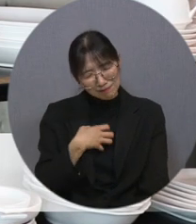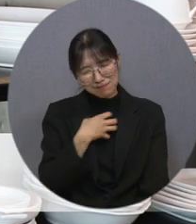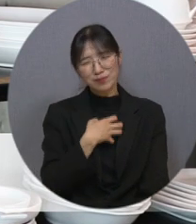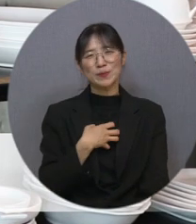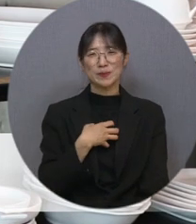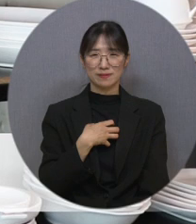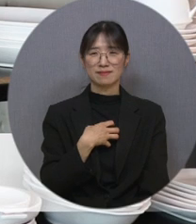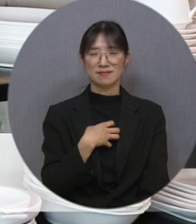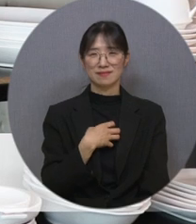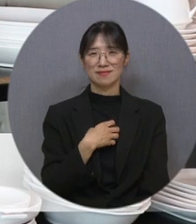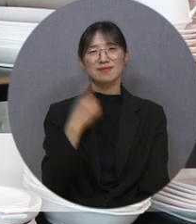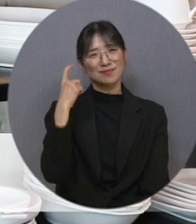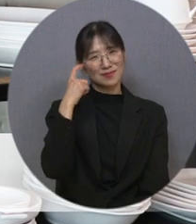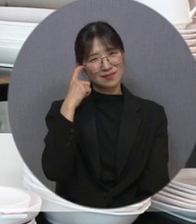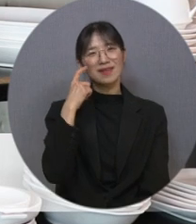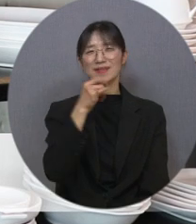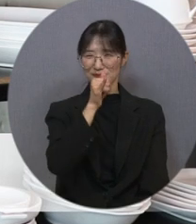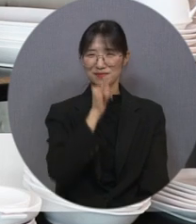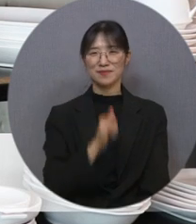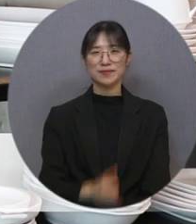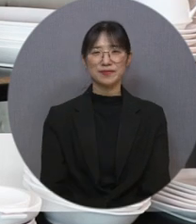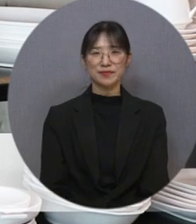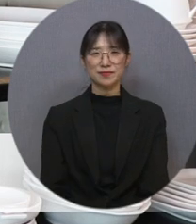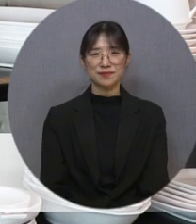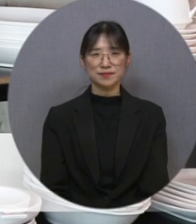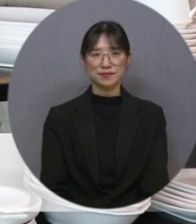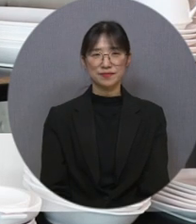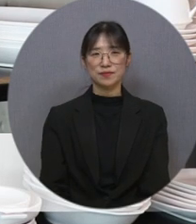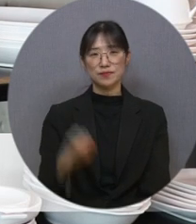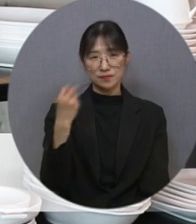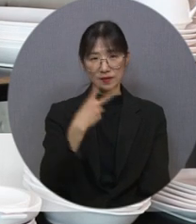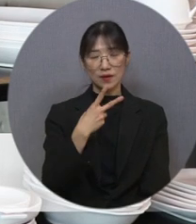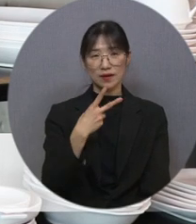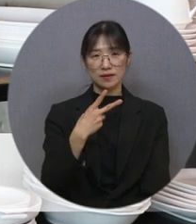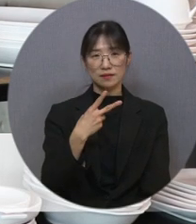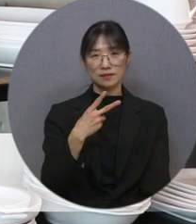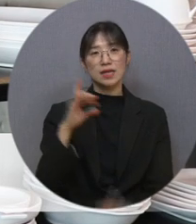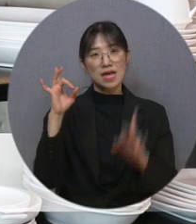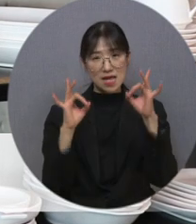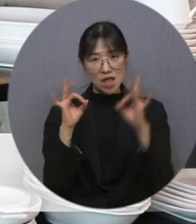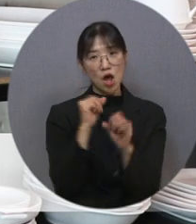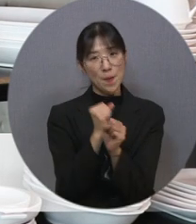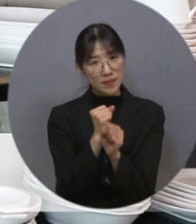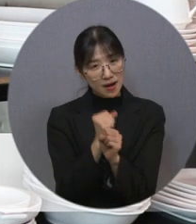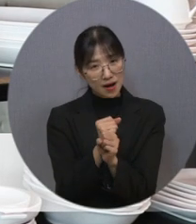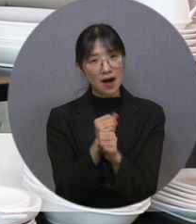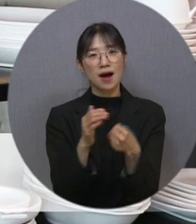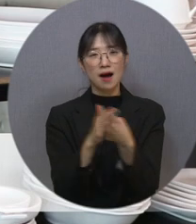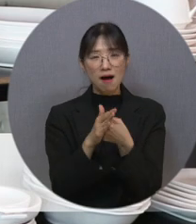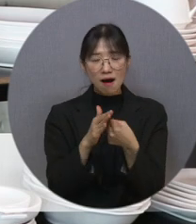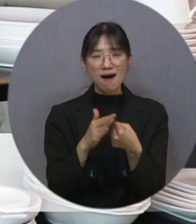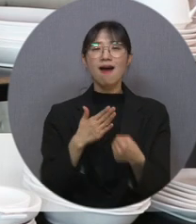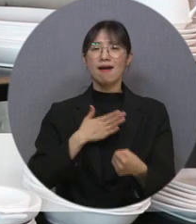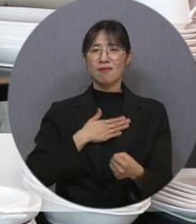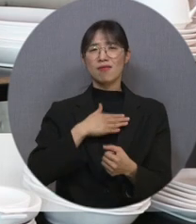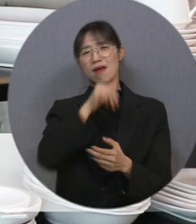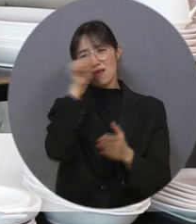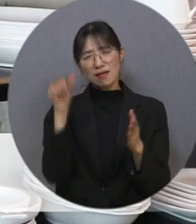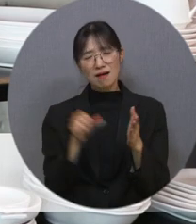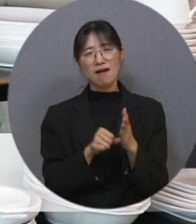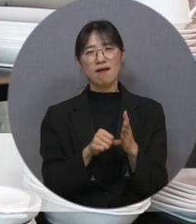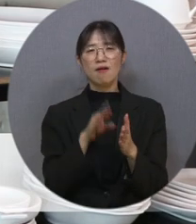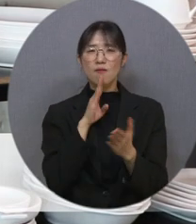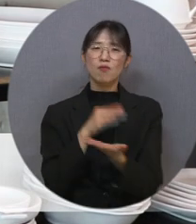하는구나 그런 생각을 참 많이 갖게 되고 또 인형을 만듦으로 인해서 제 생에